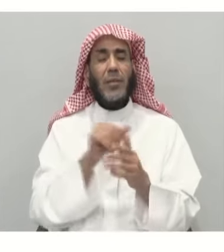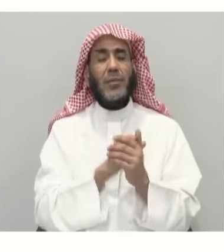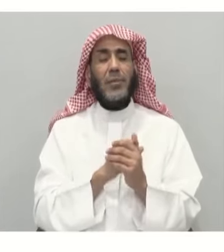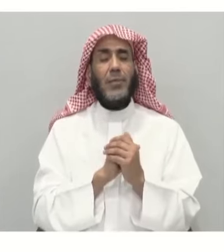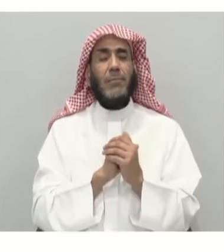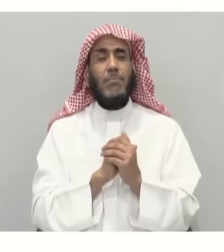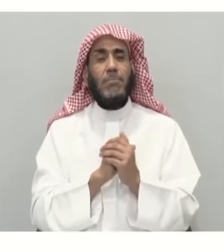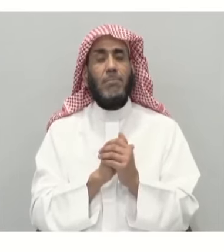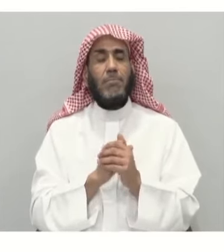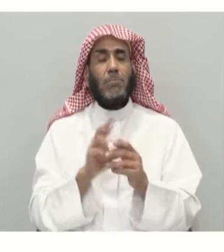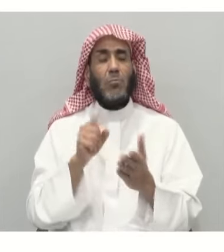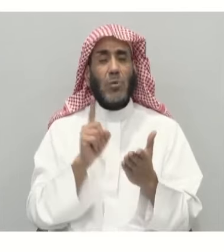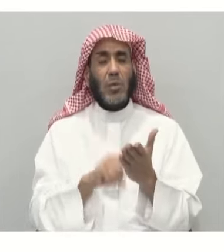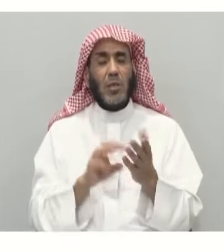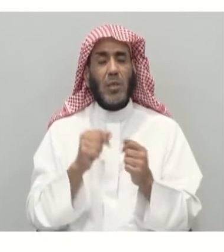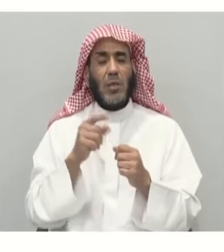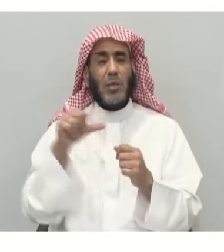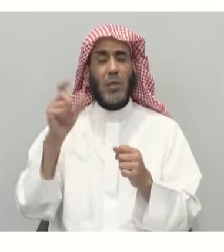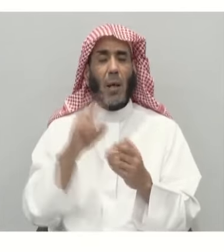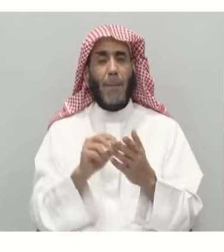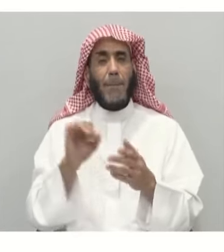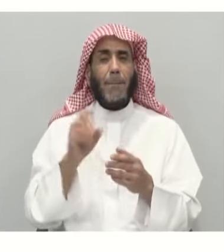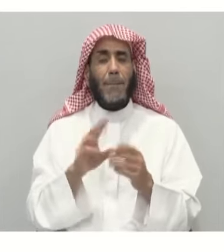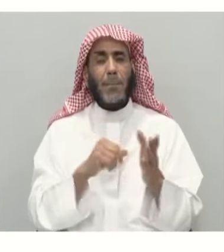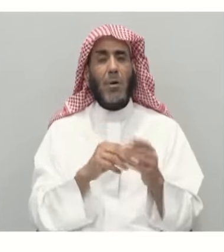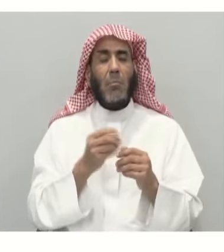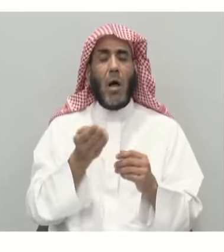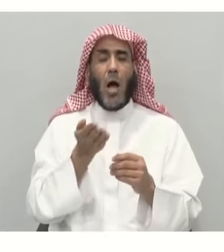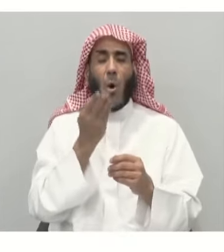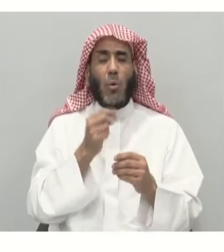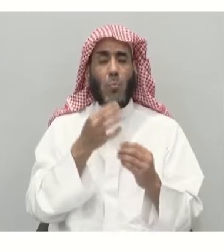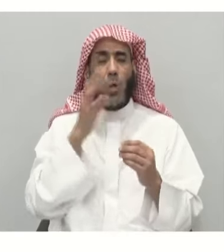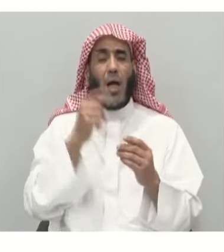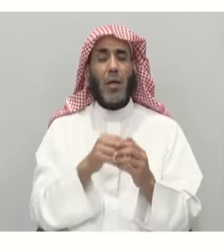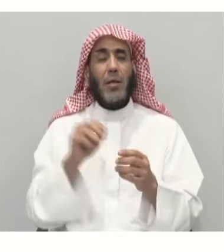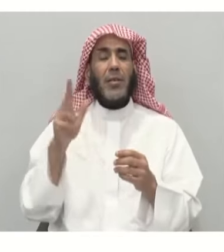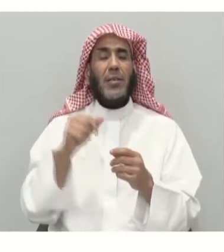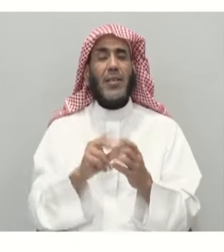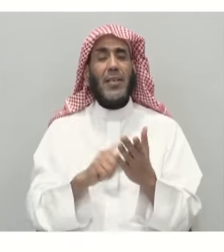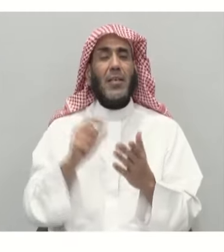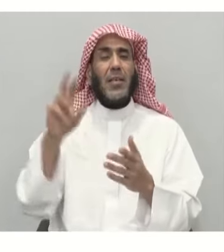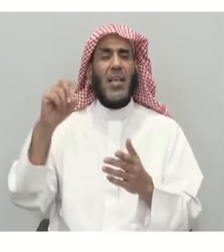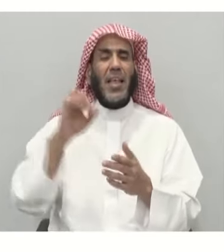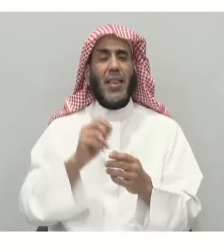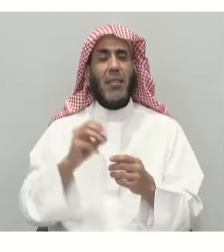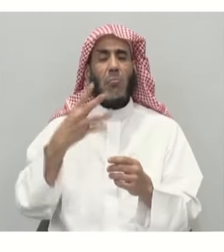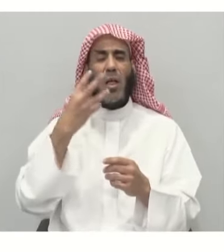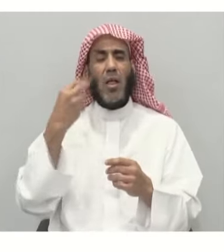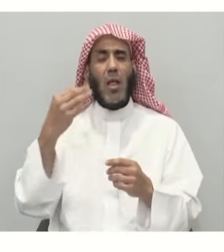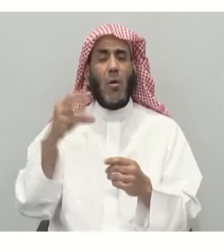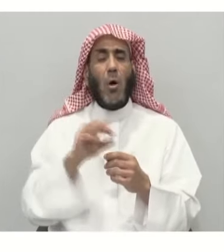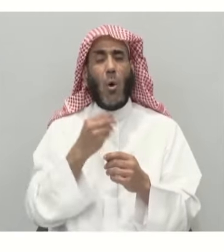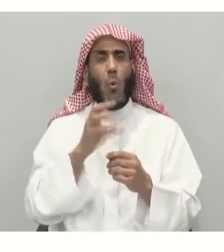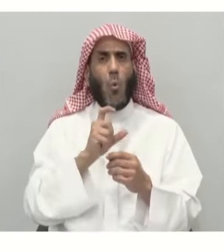الاتيه ان ما فراغ نا عذب ان الذئب عواء ايضا وضع